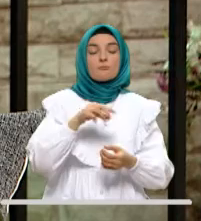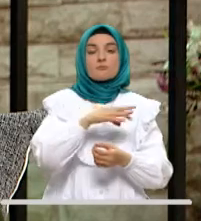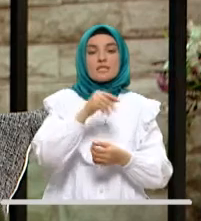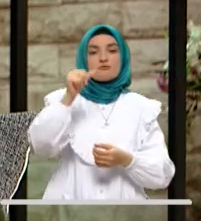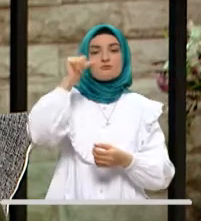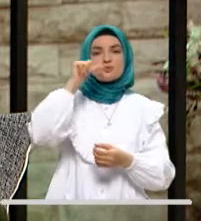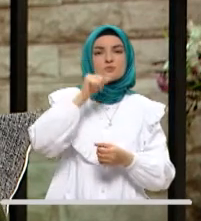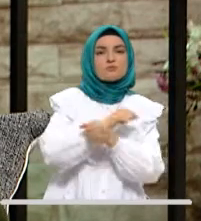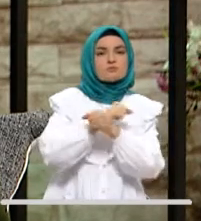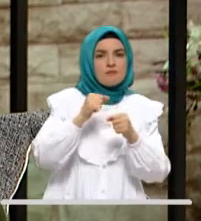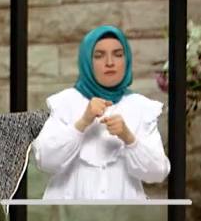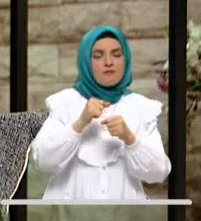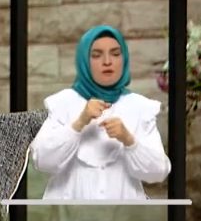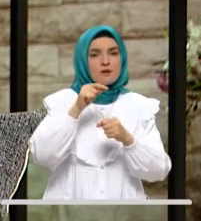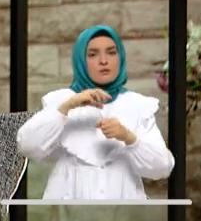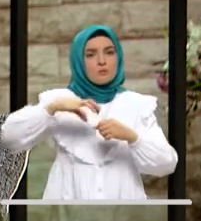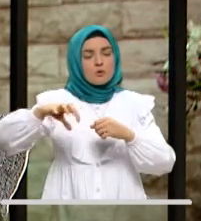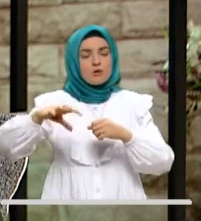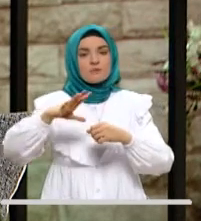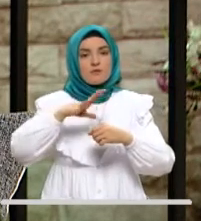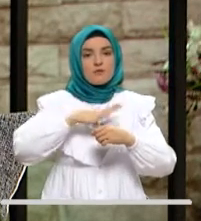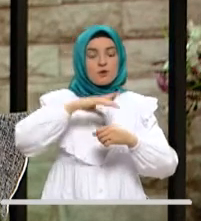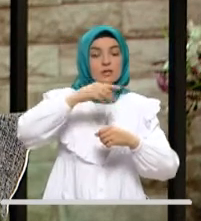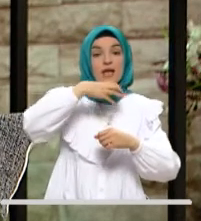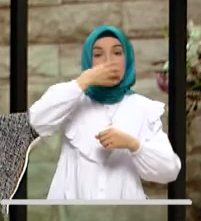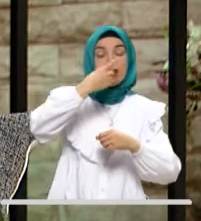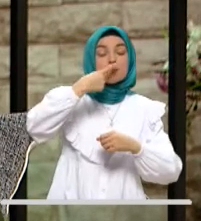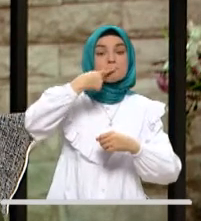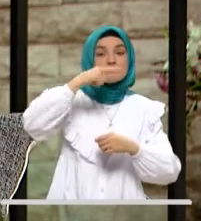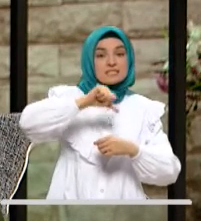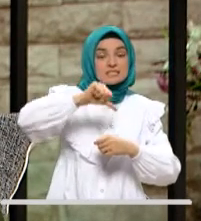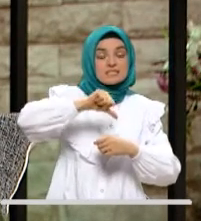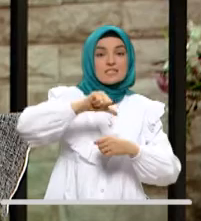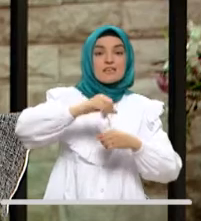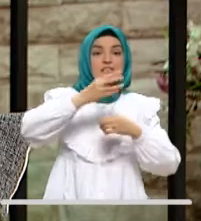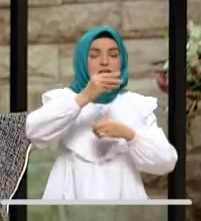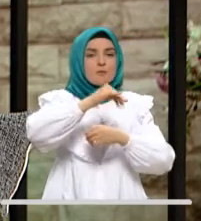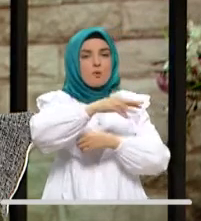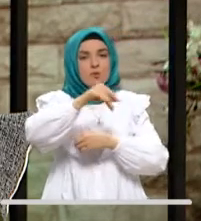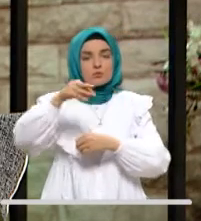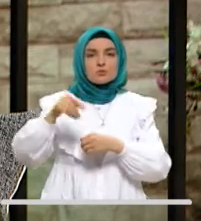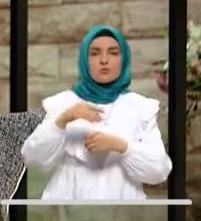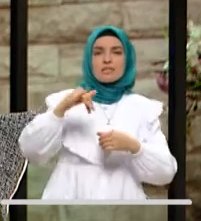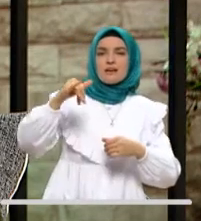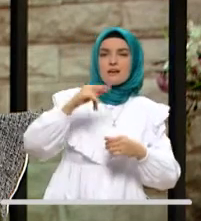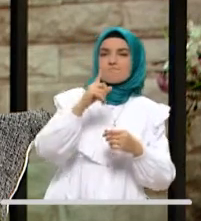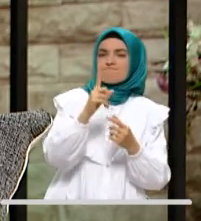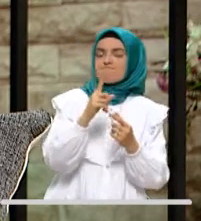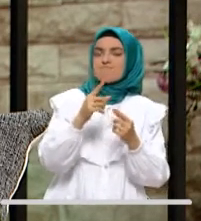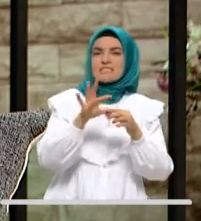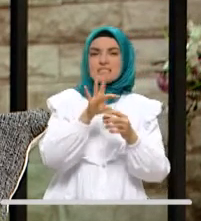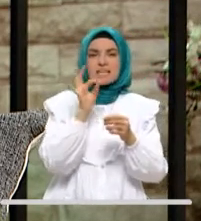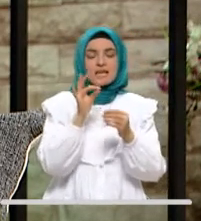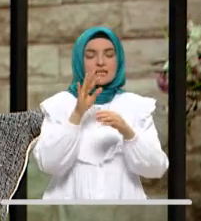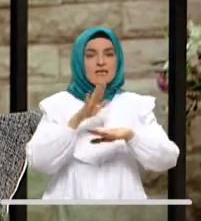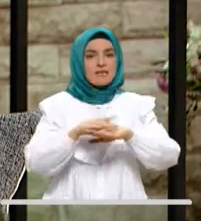var. Yine orada elma sirkesi, limon tuzu, işte yanına bir tercih edilen doğal